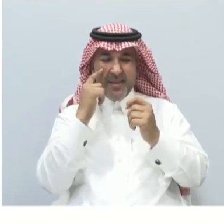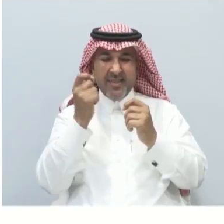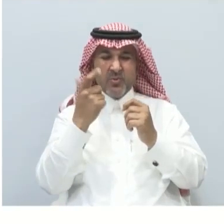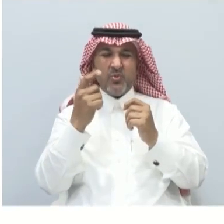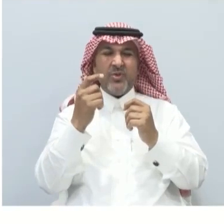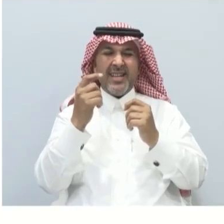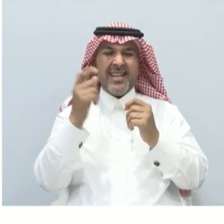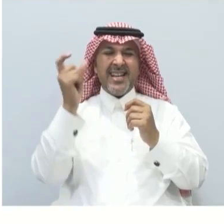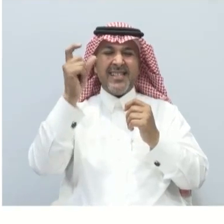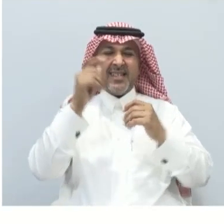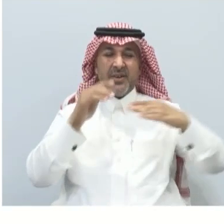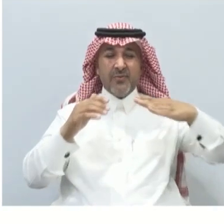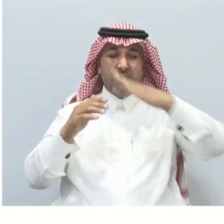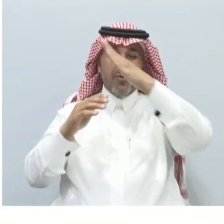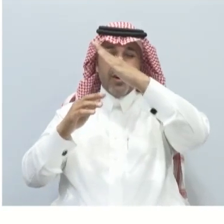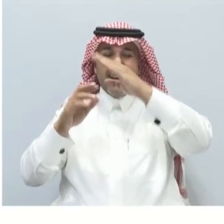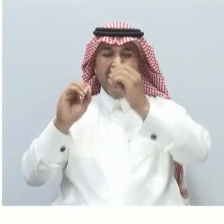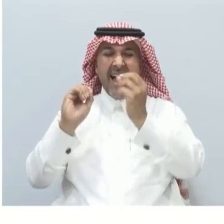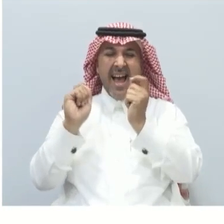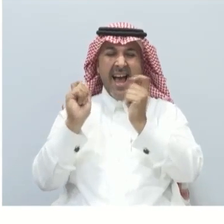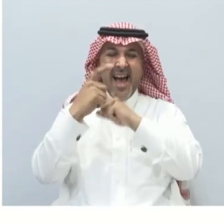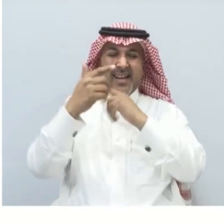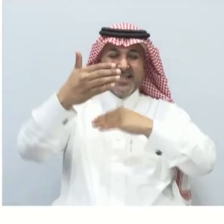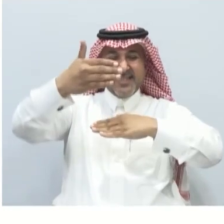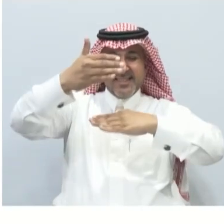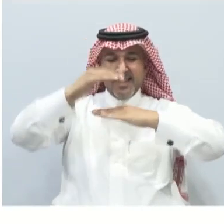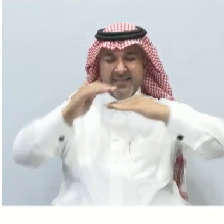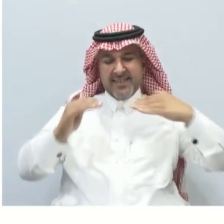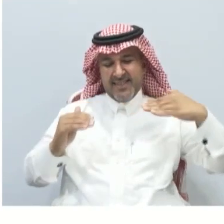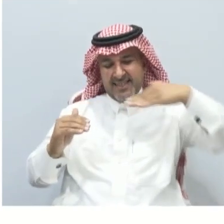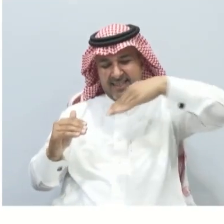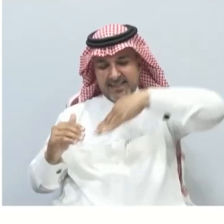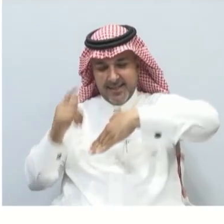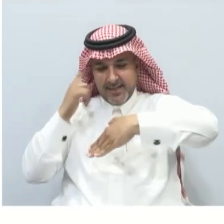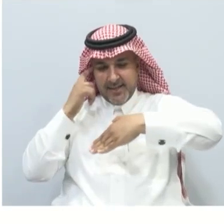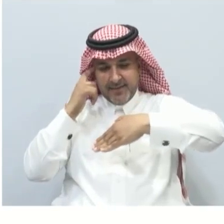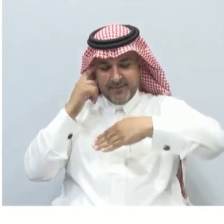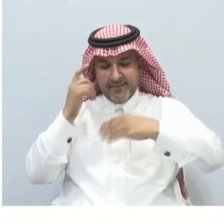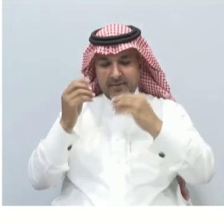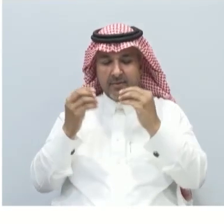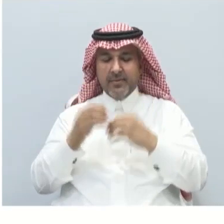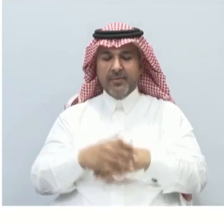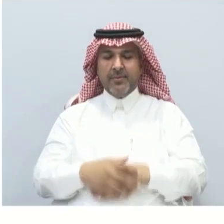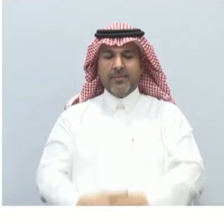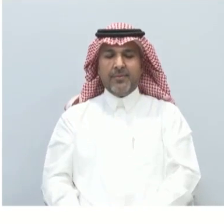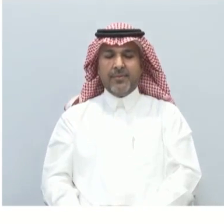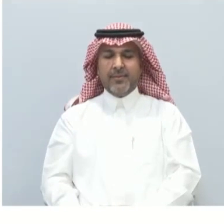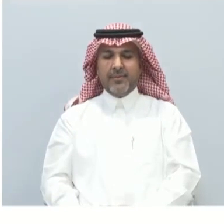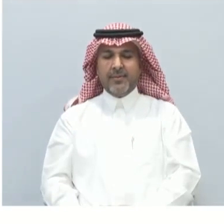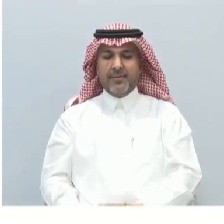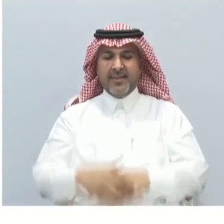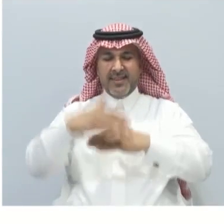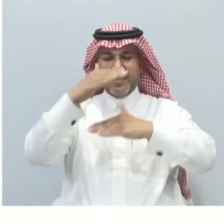ار ماينس ليه لانه صار في الجهه المعاكسه فراح يتاثر المدى وراح يتاثر ايضا المقطع واي